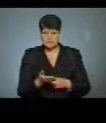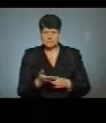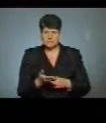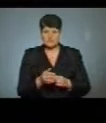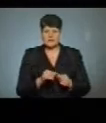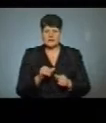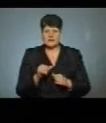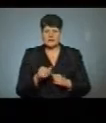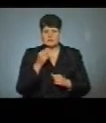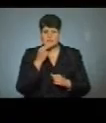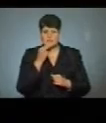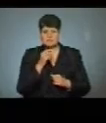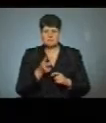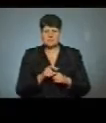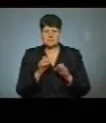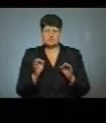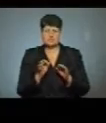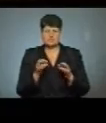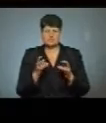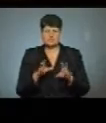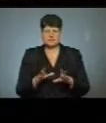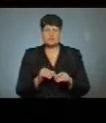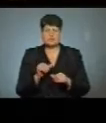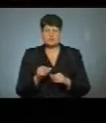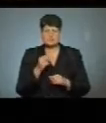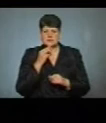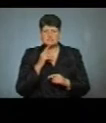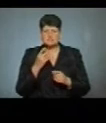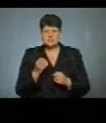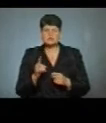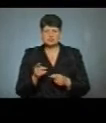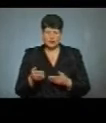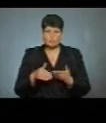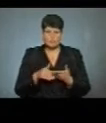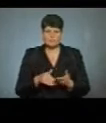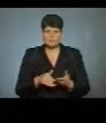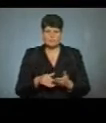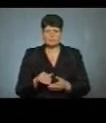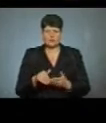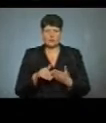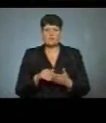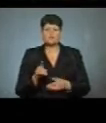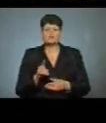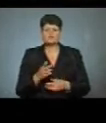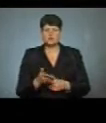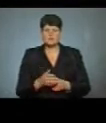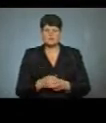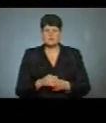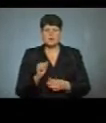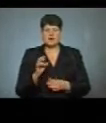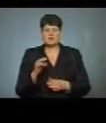Крім їжі, більше нічого. Крім їжі, ще щось допомагають соціальні працівники? Допомагають. А що? О, Анжела.